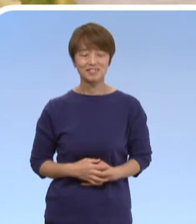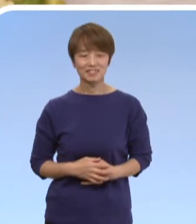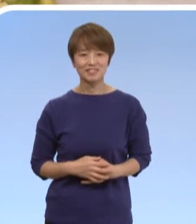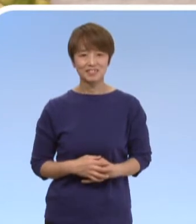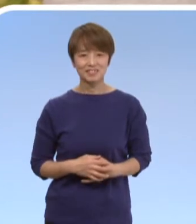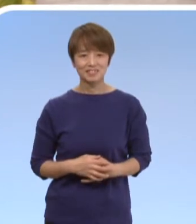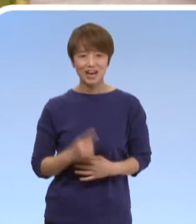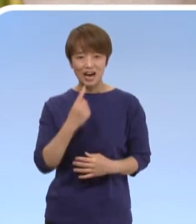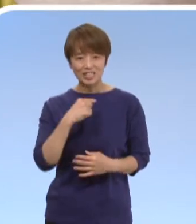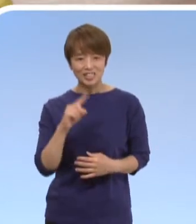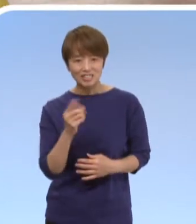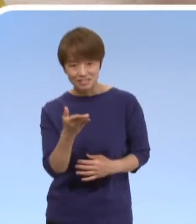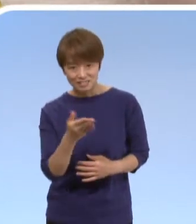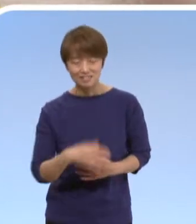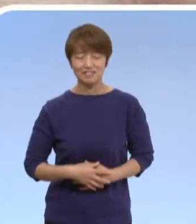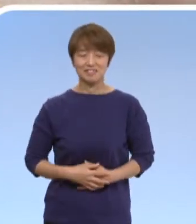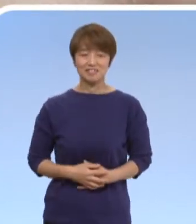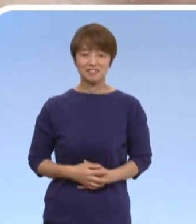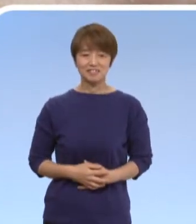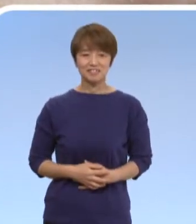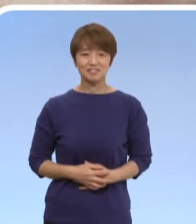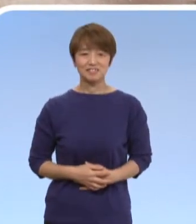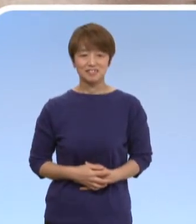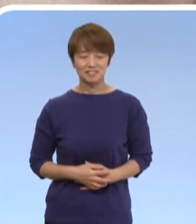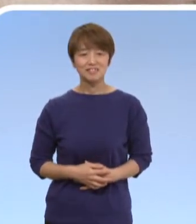点で、そのお味は